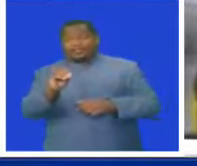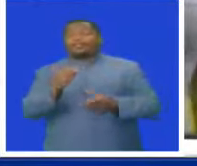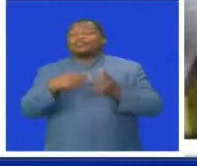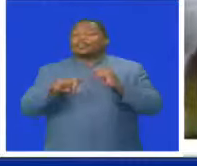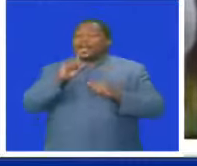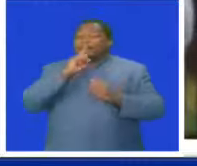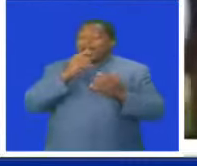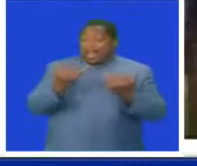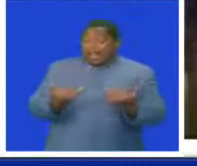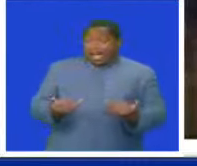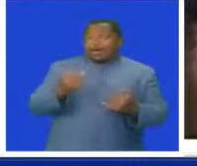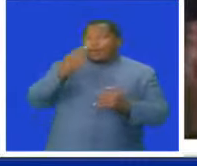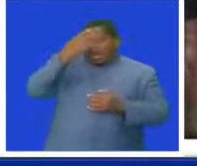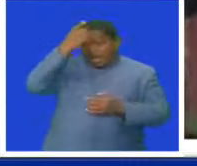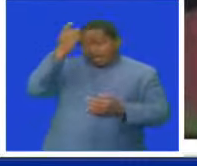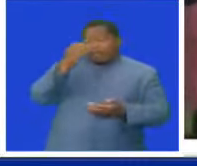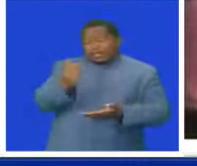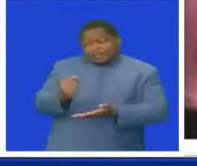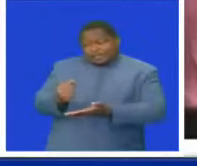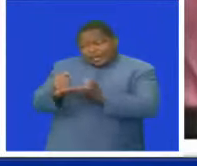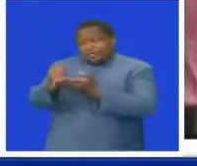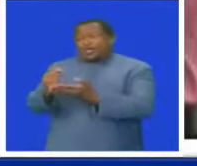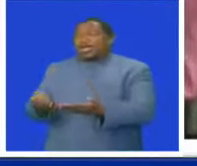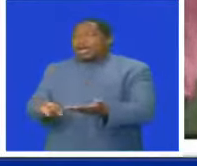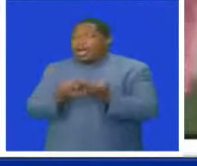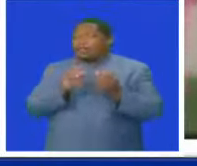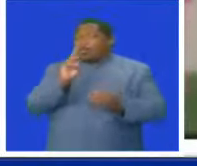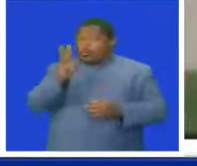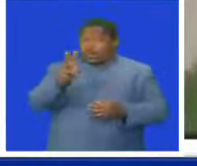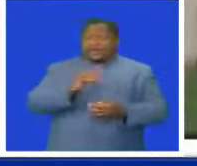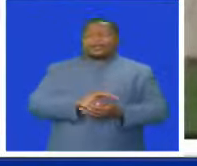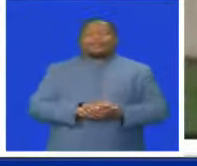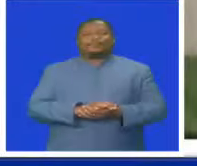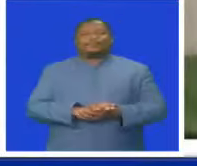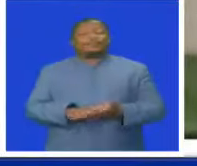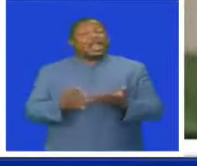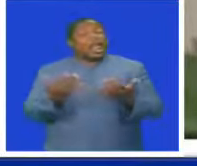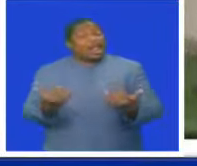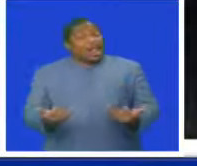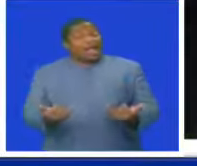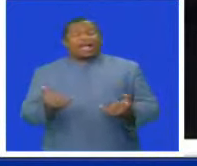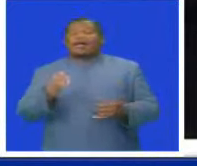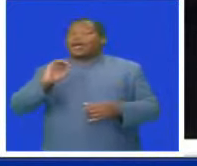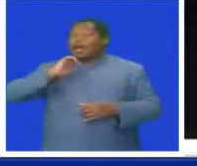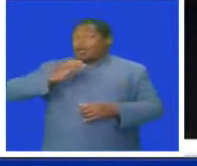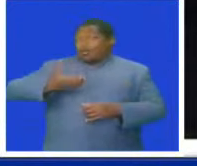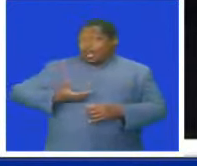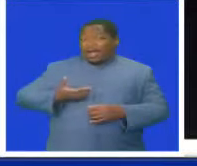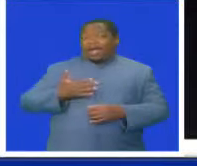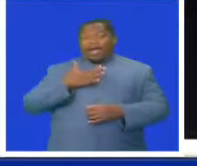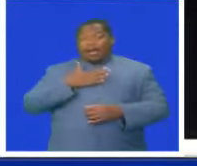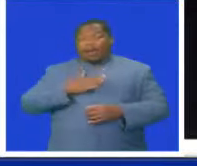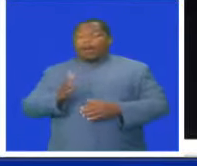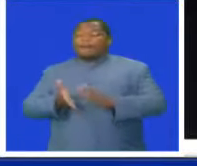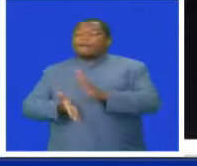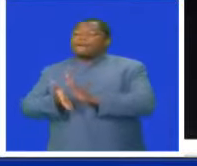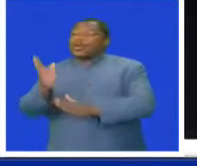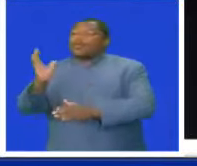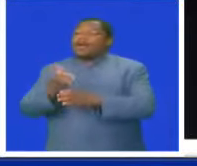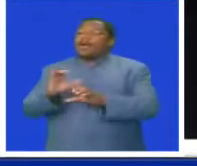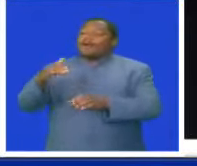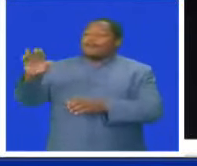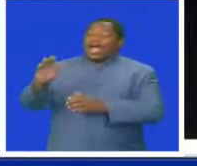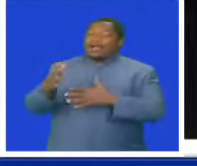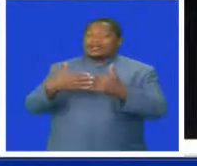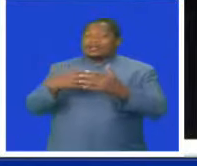kwelive sebatawephulelwa imali lenganga-650 emalangeni bekunene sebatawukhipha nje